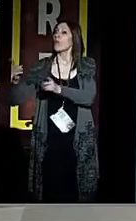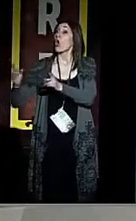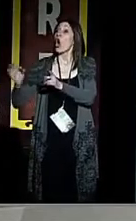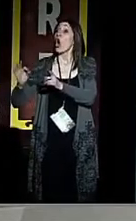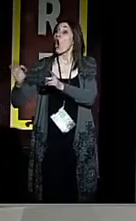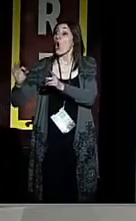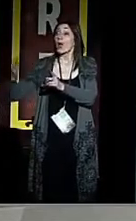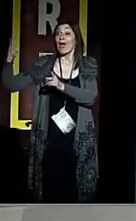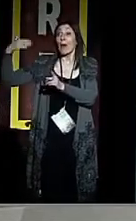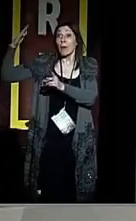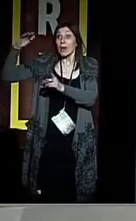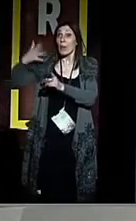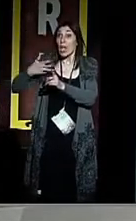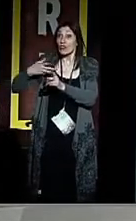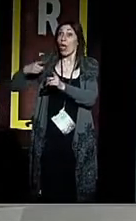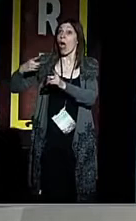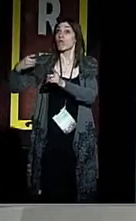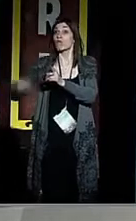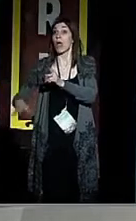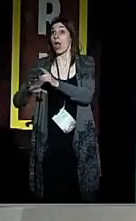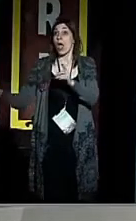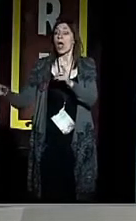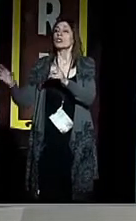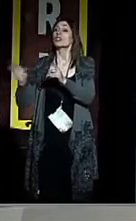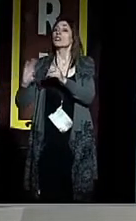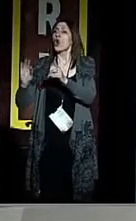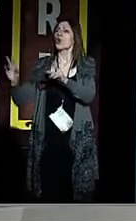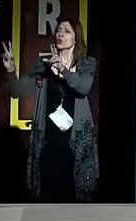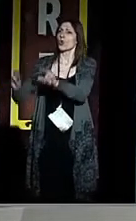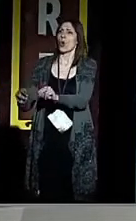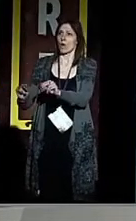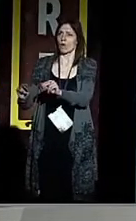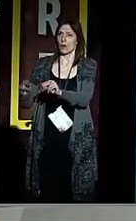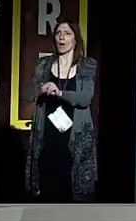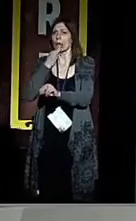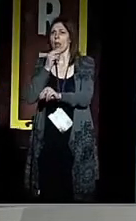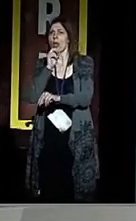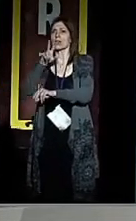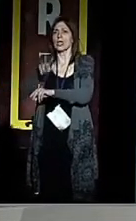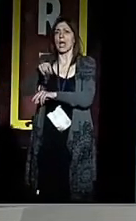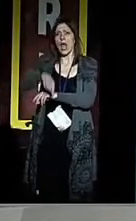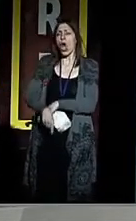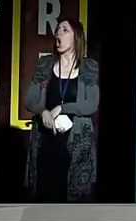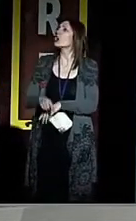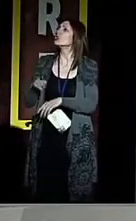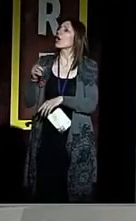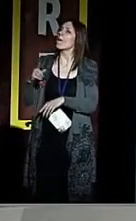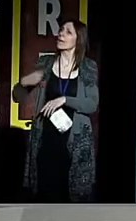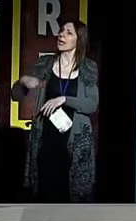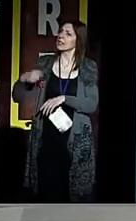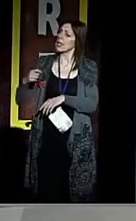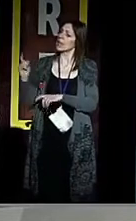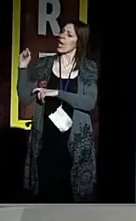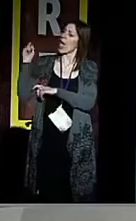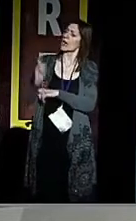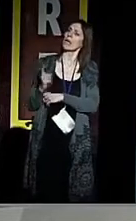avevamo e abbiamo perduto, oppure nuovo. Ed è bello il segnale oggi di una presidente che arriva da un percorso diverso,